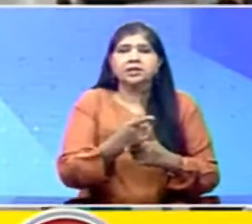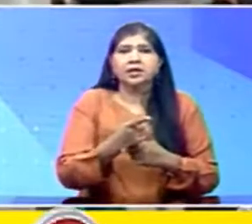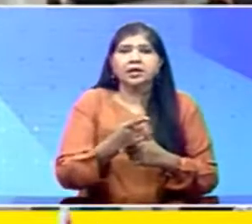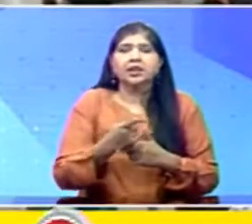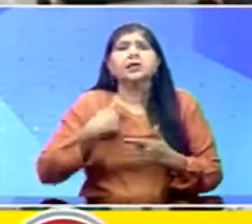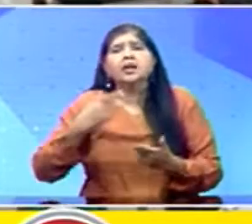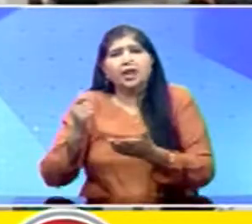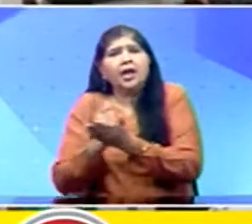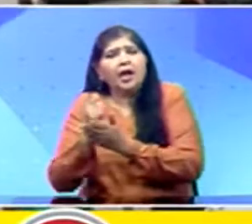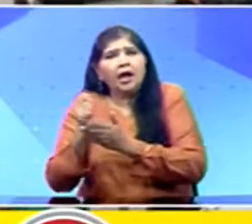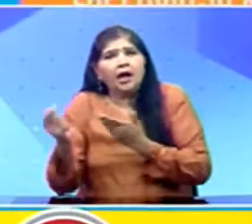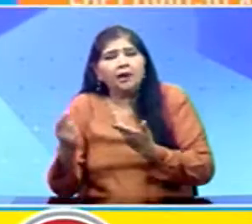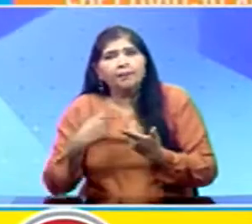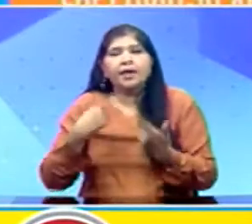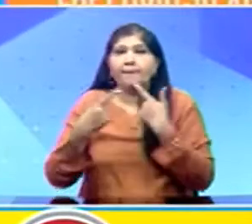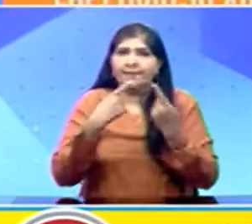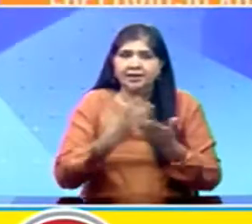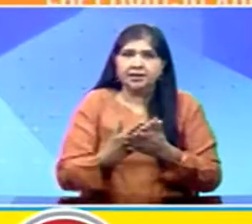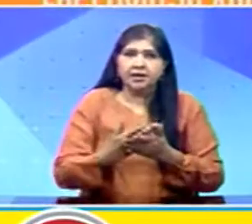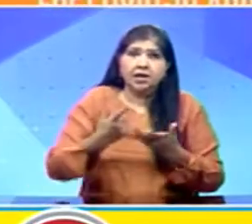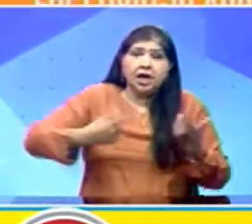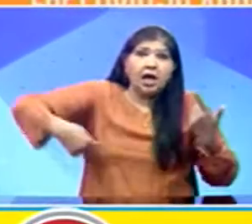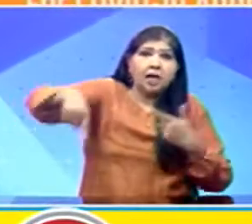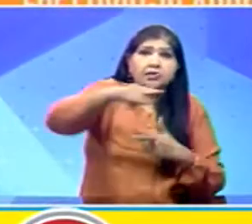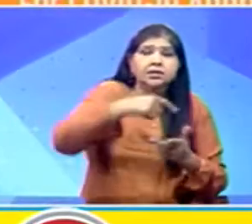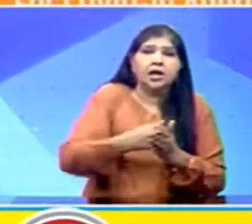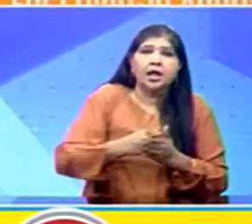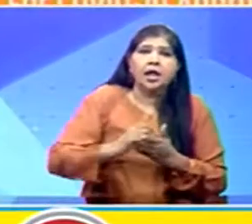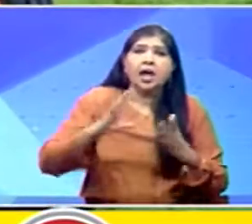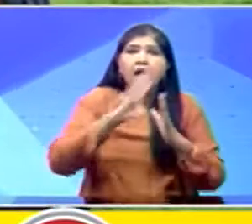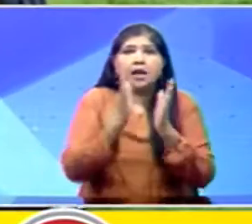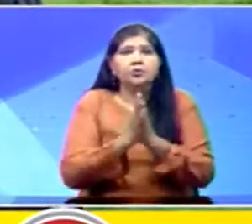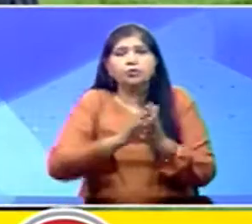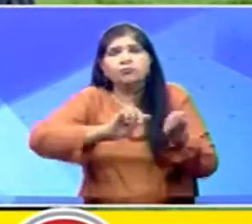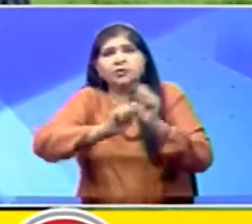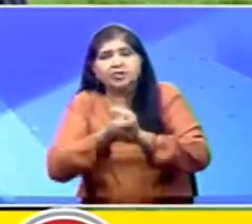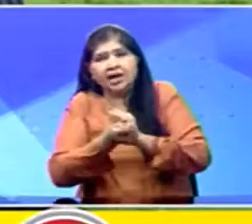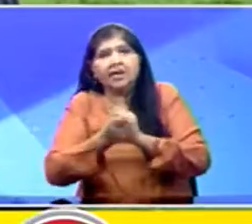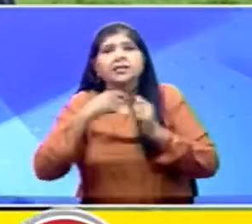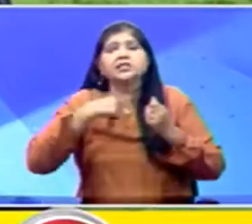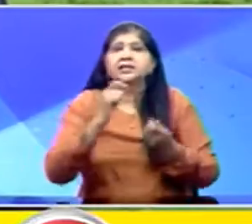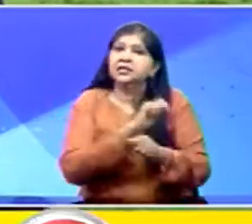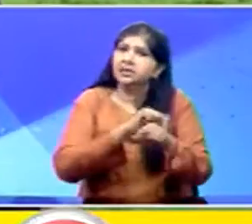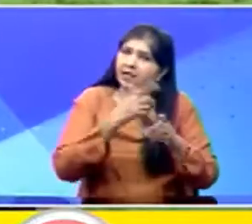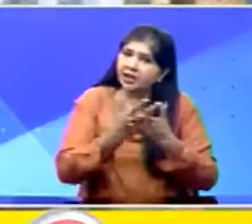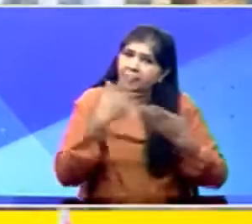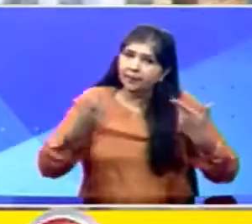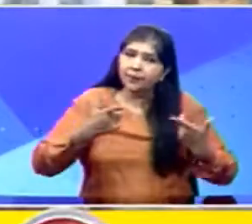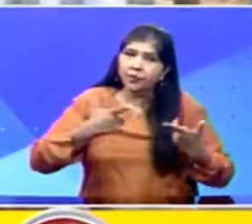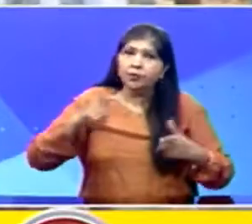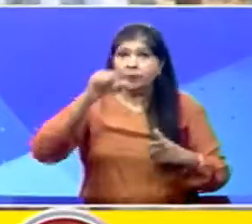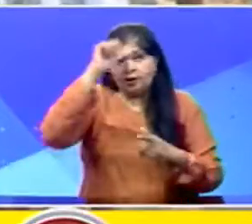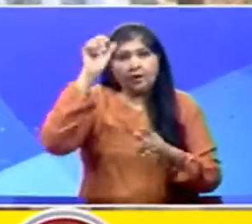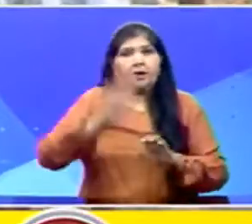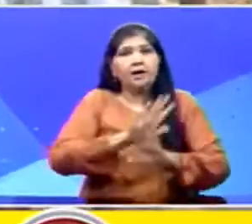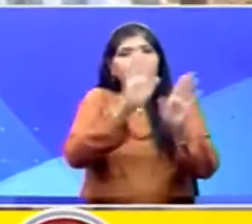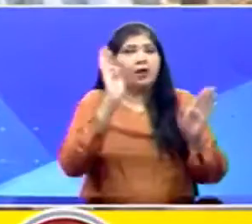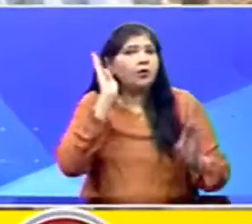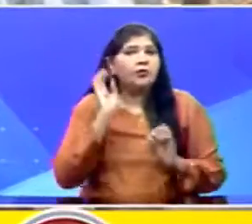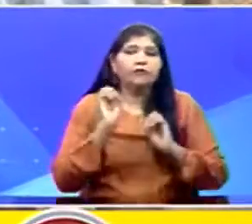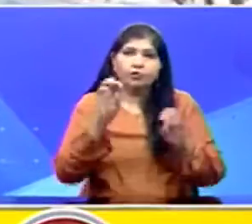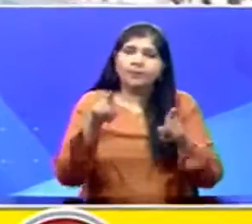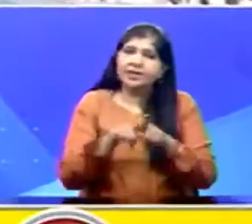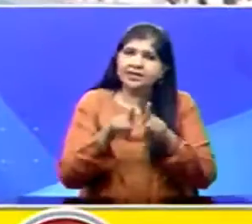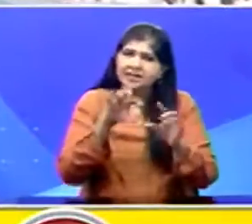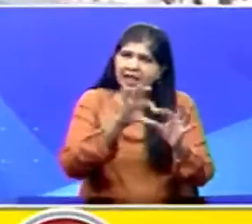चर्चा करें, जनांदोलन से परिवर्तन की गाथा, पुरे देश को बताएं, इसी